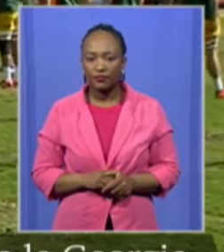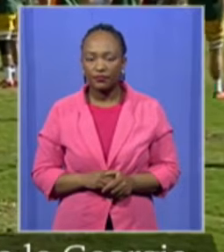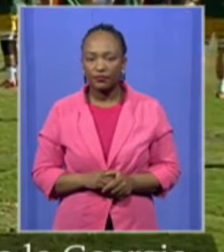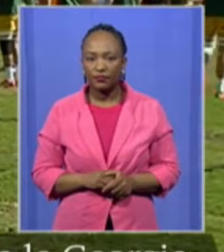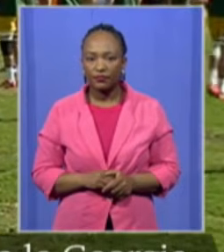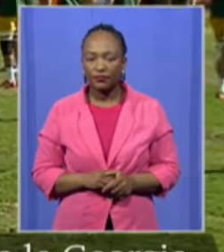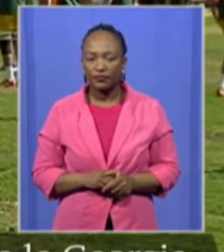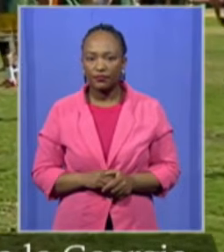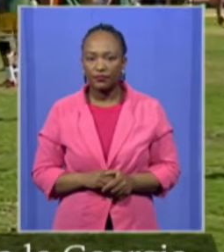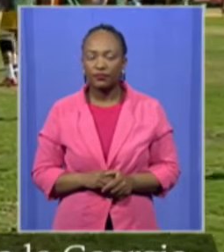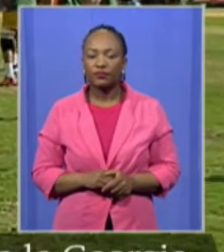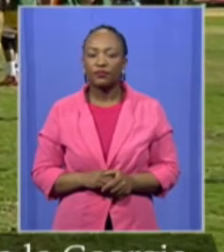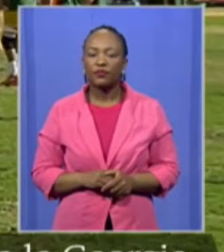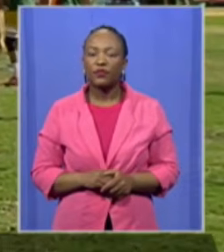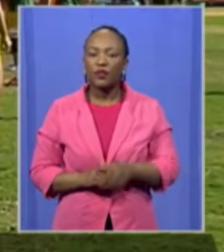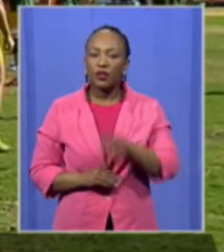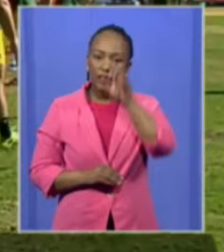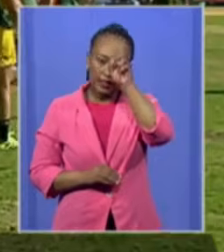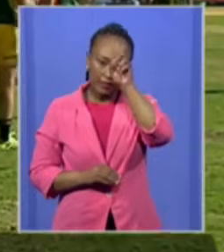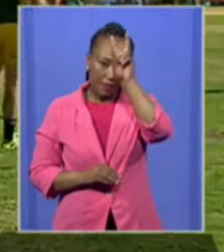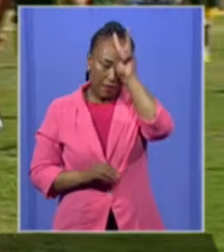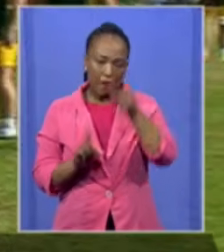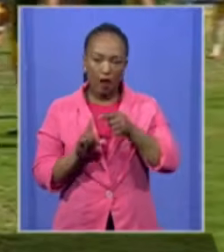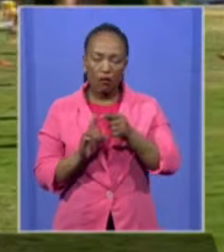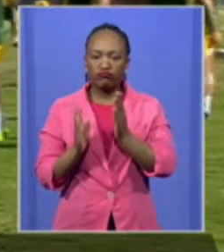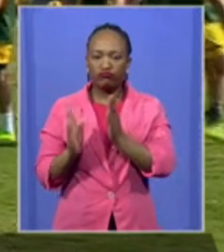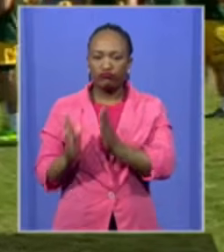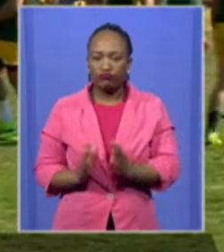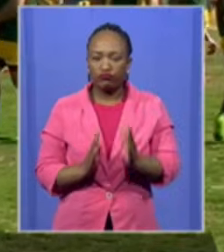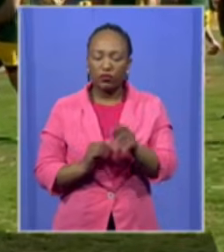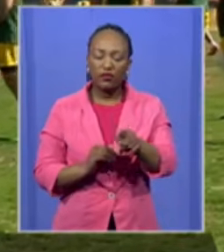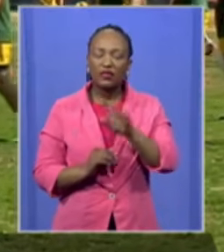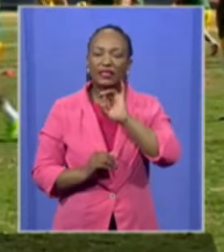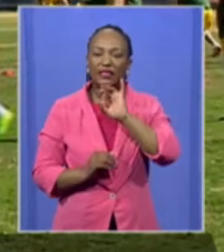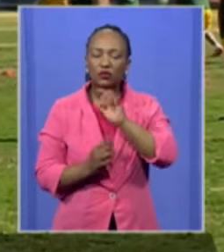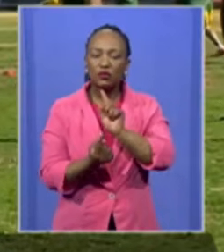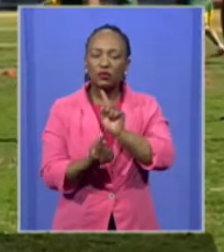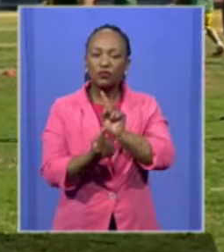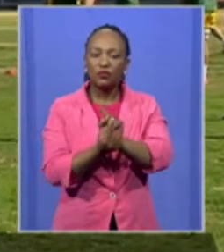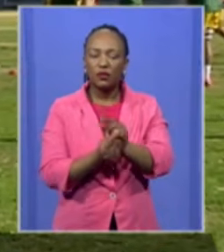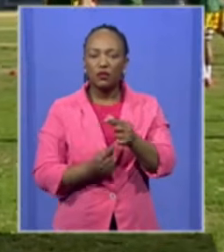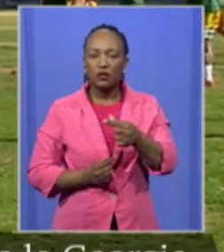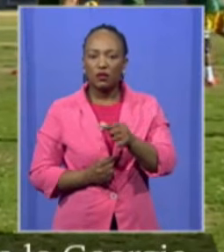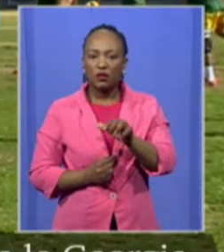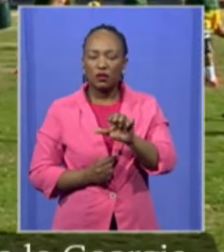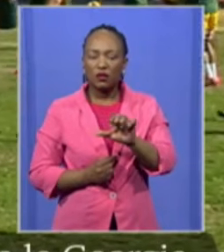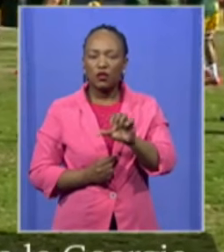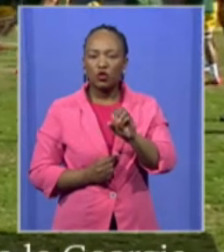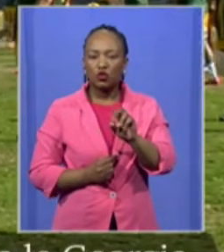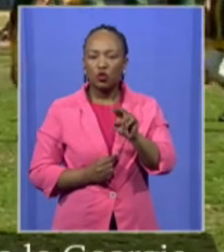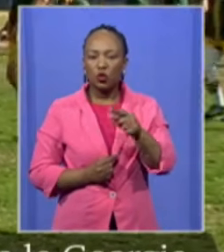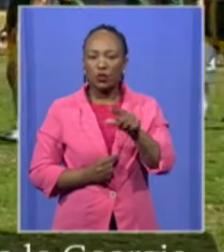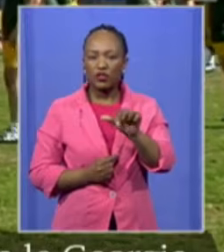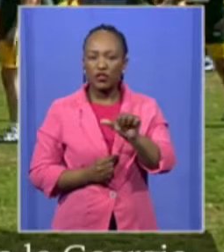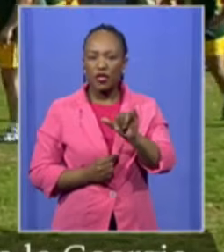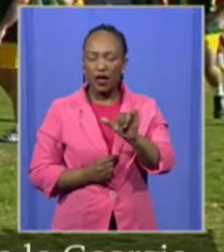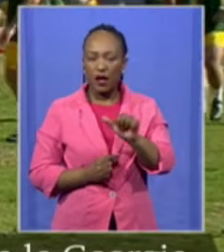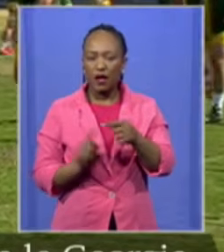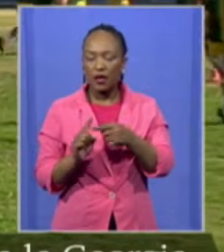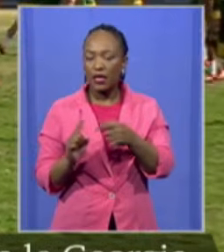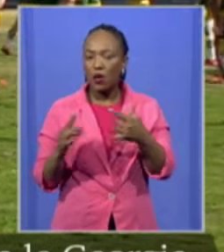Ha Springboks e ntse e hlophisetsa papadi ya ka Moqebelo kgahlano le Georgia, Fasi o re le hoja ba tseba lewa la